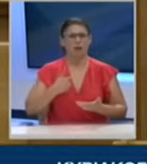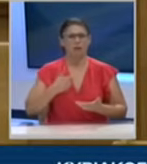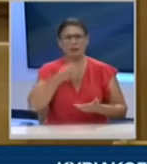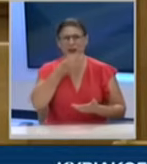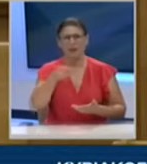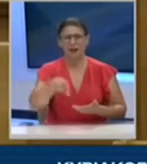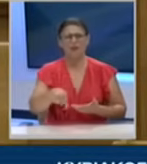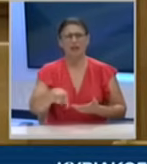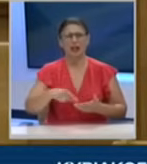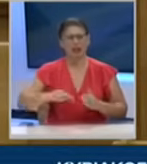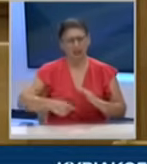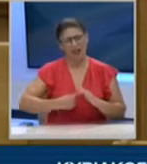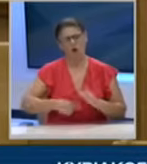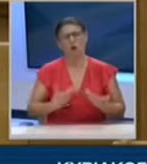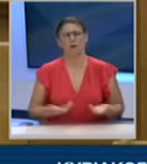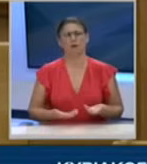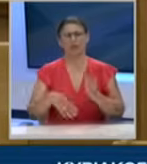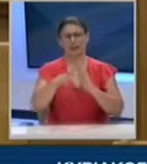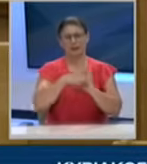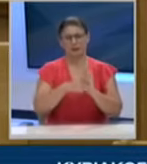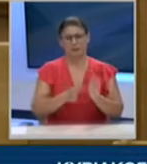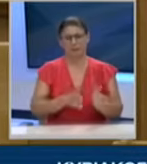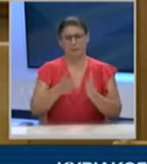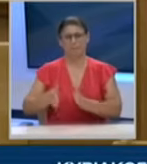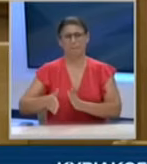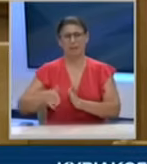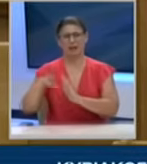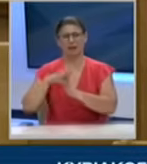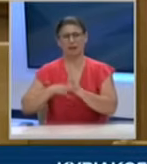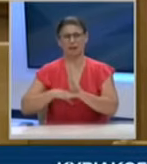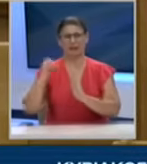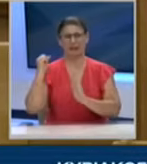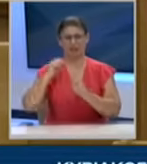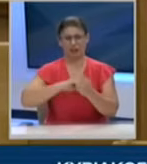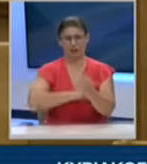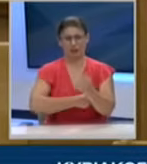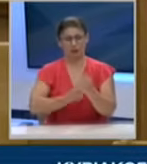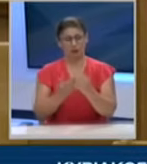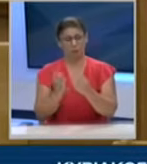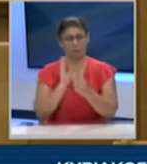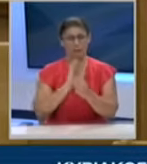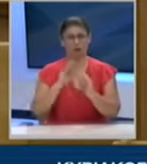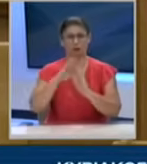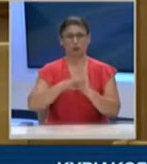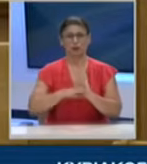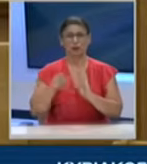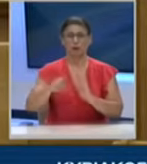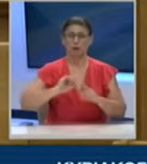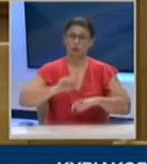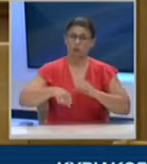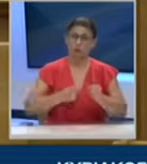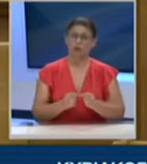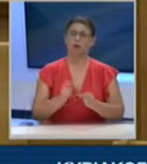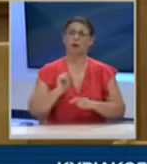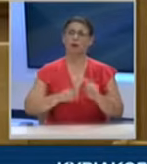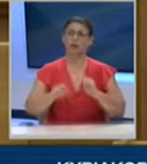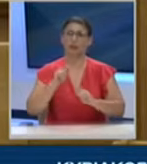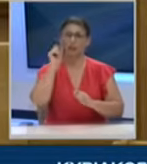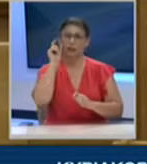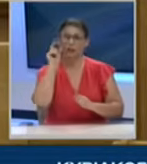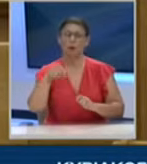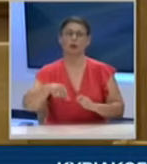ενοχλούμε. Και το σύστημα και το παρασύστημα. Παρακαλώ, παρακαλώ. Και τις δυνάμεις που είναι εκτυπήσεις από το σύστημα και αυτούς που προσπαθούν να δημιουργήσουν εντυπώσεις εναντίον της